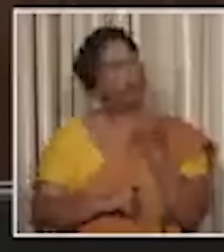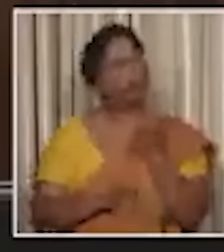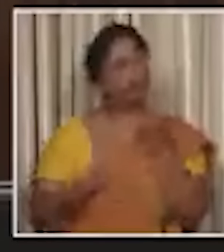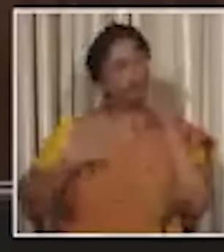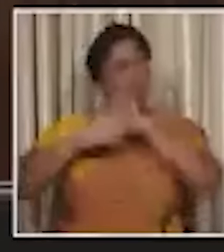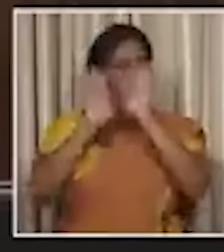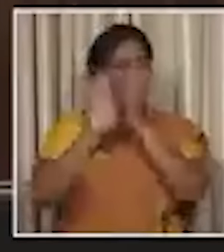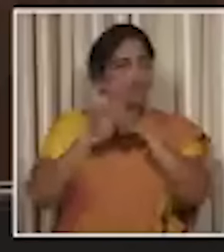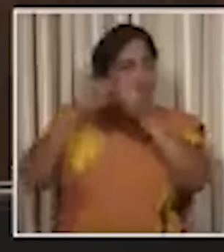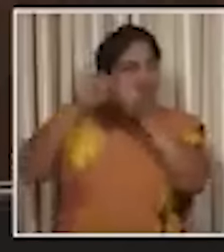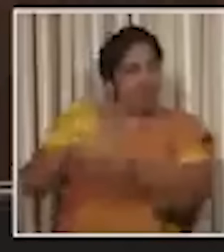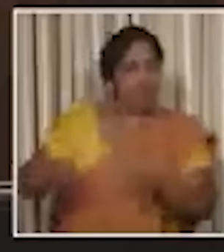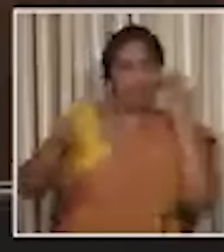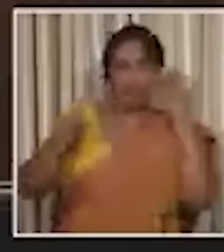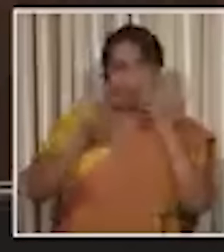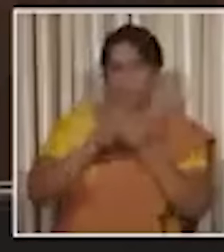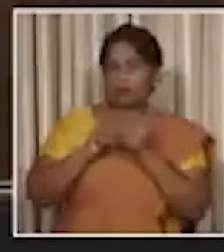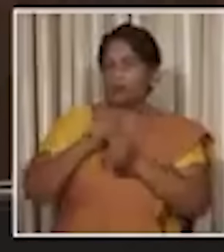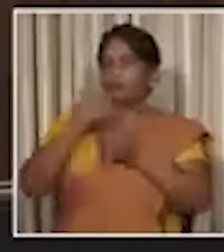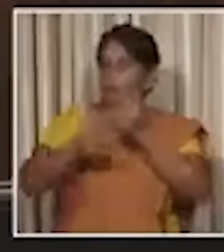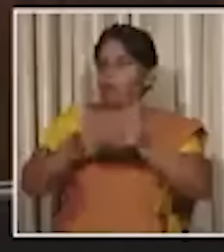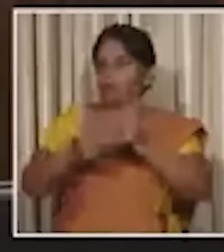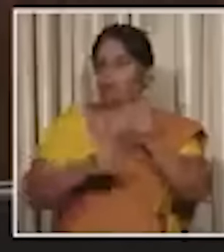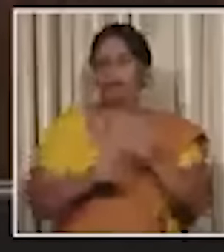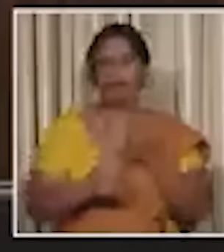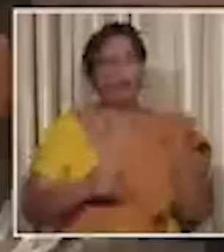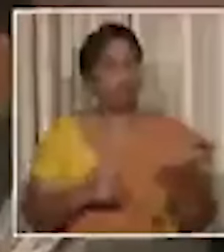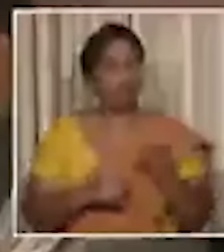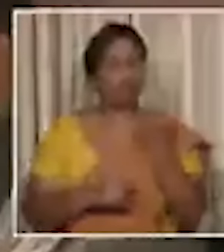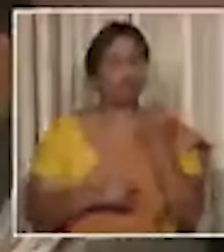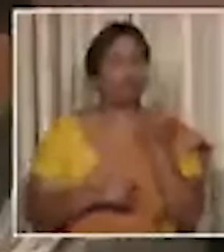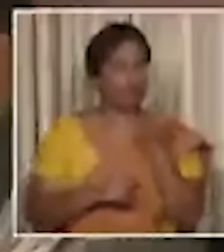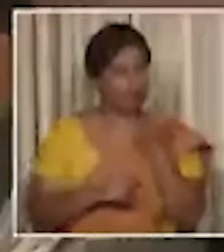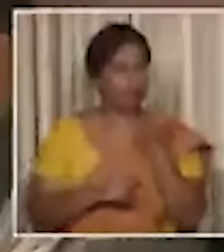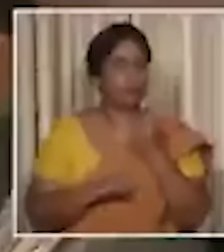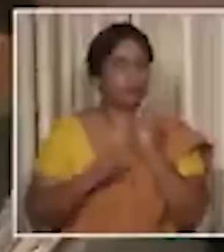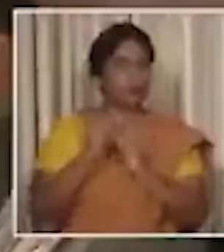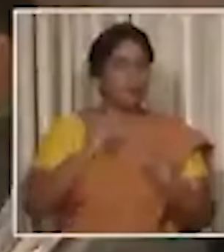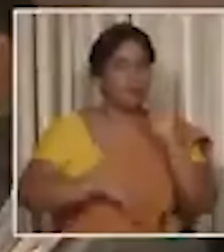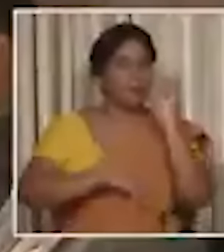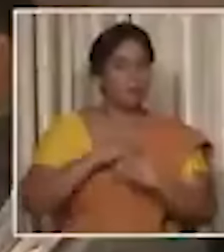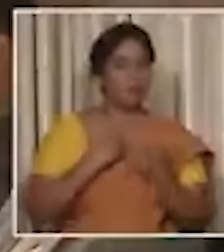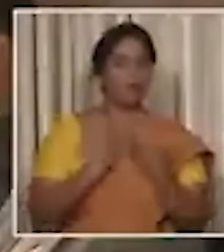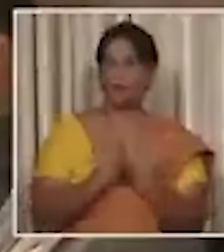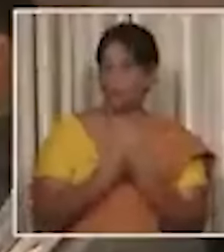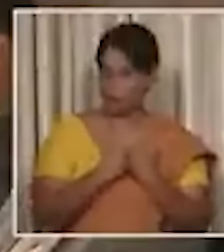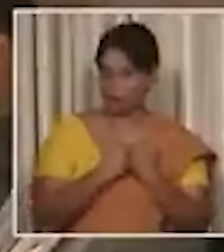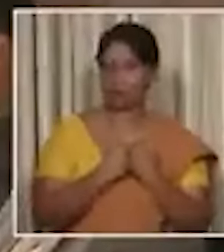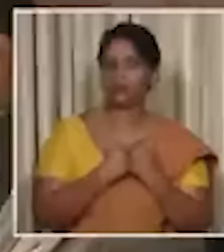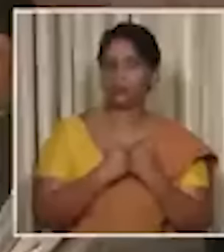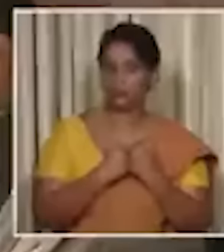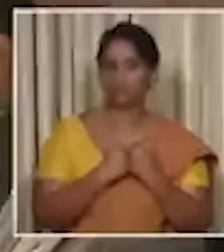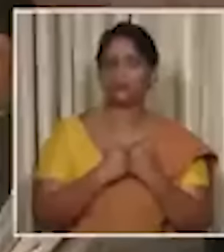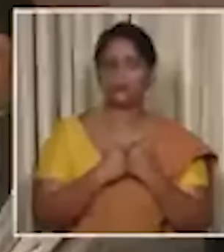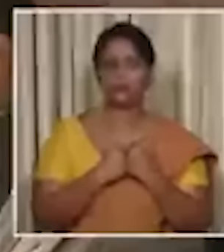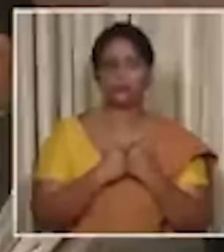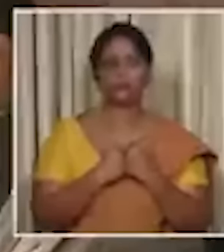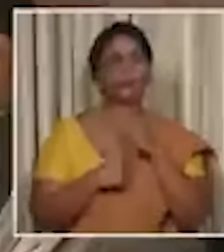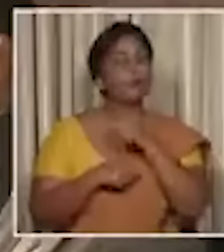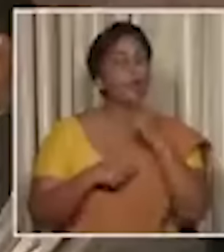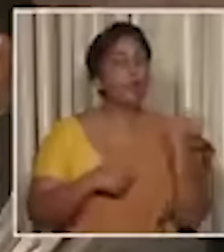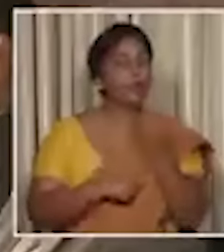விடயங்கள் அமையப்பெற வேண்டும். எனவே அந்த அடிப்படையில் தான் பொருட்கள் சேவைகளின் உற்பத்திக்கு பதிலாக அதனை வளர்ச்சி அடைய வைப்பதற்காக குறுகிய